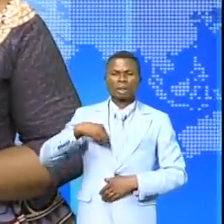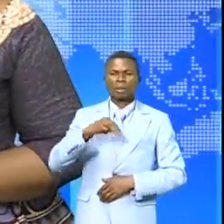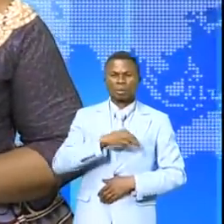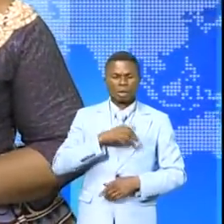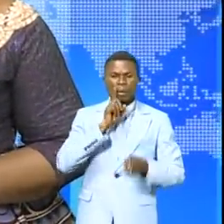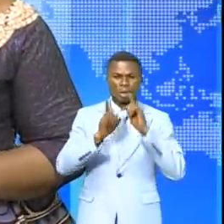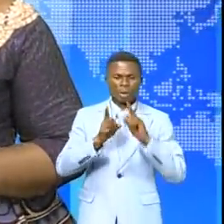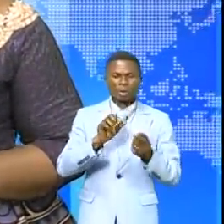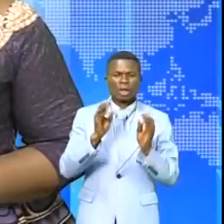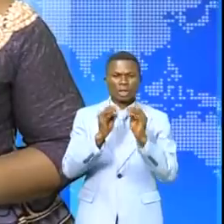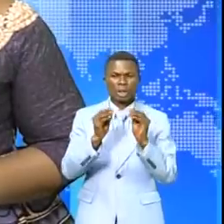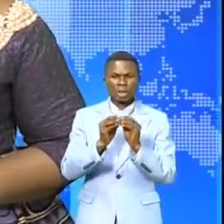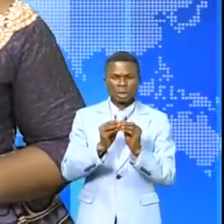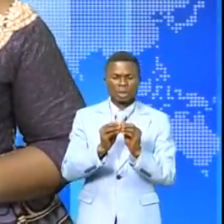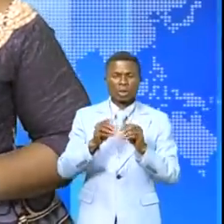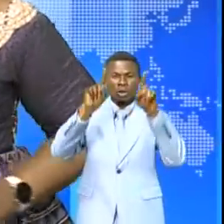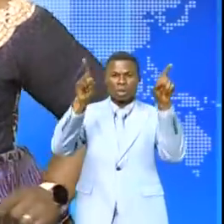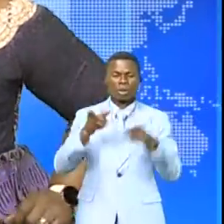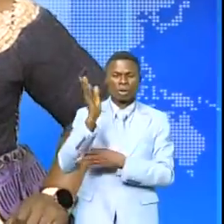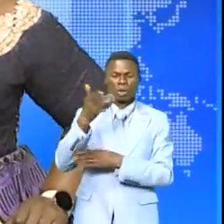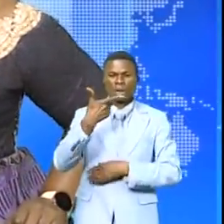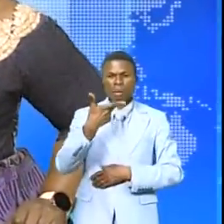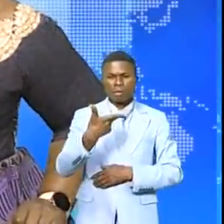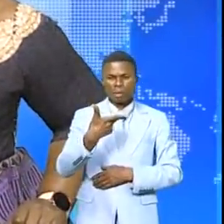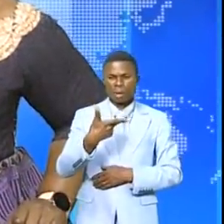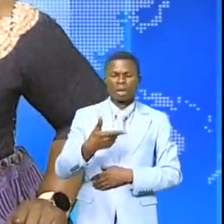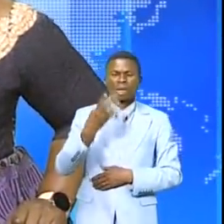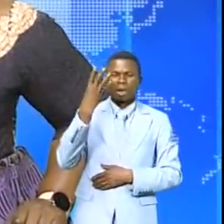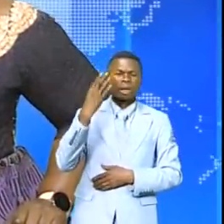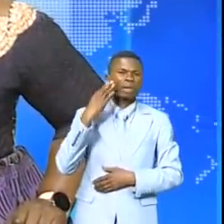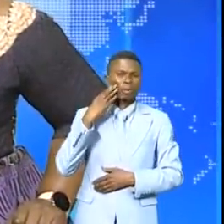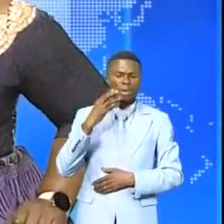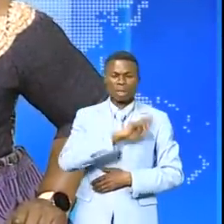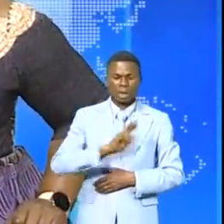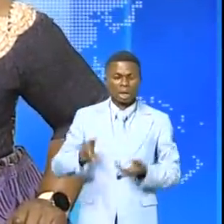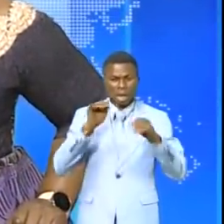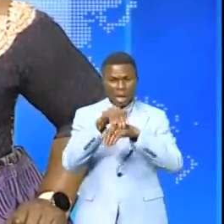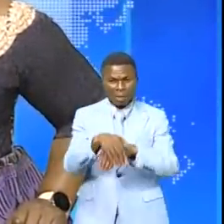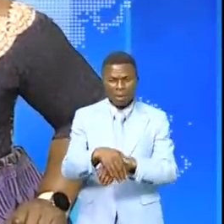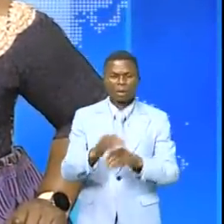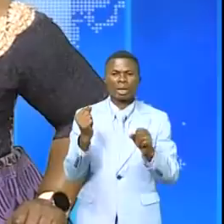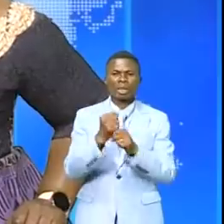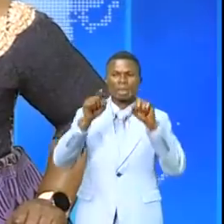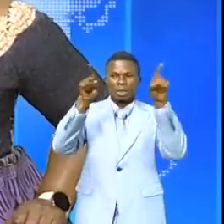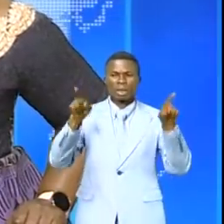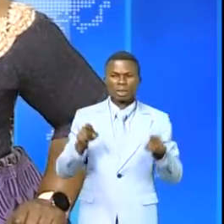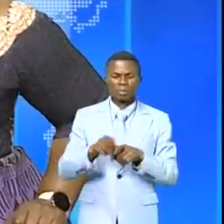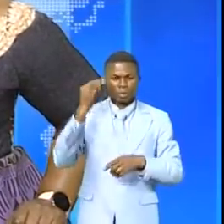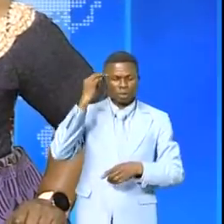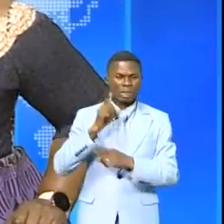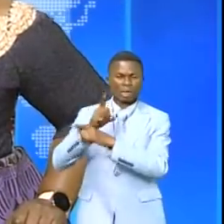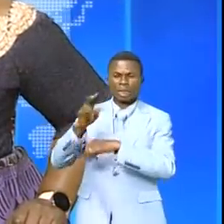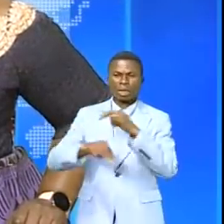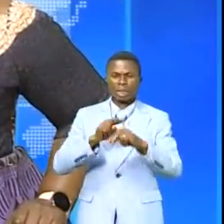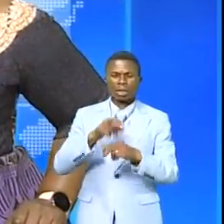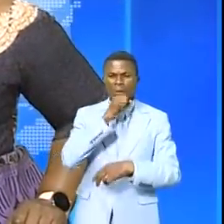lors d'une réunion virtuelle ce mardi 4 mai. Et la RDC a pris part à ces travaux par le truchement du ministre de la Défense nationale